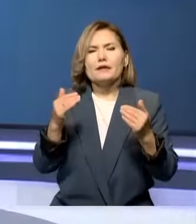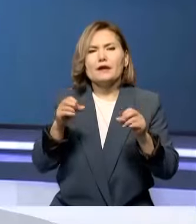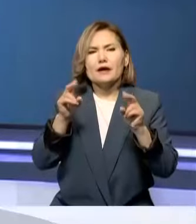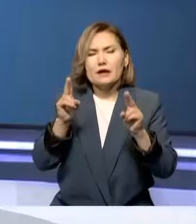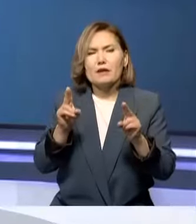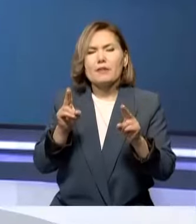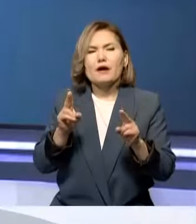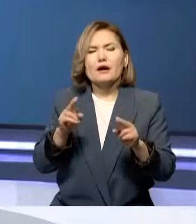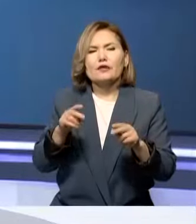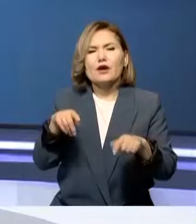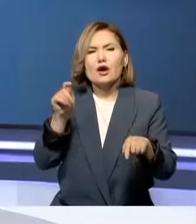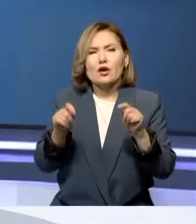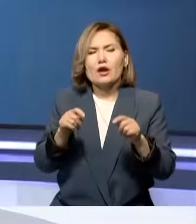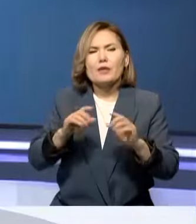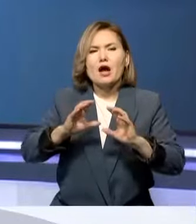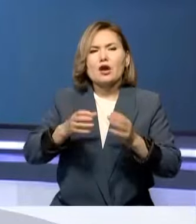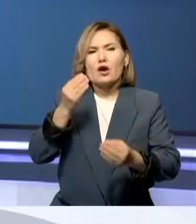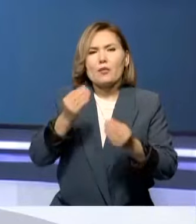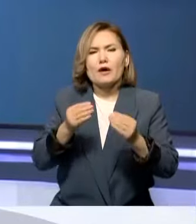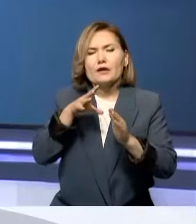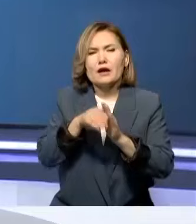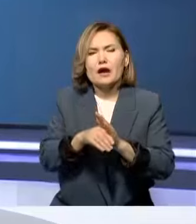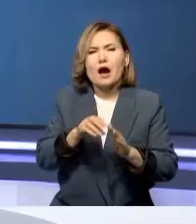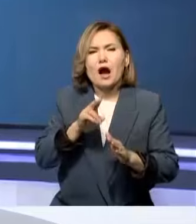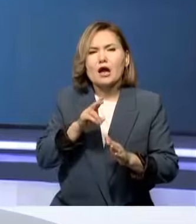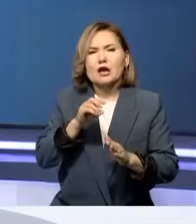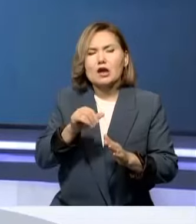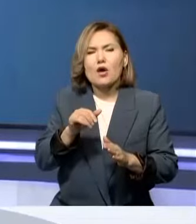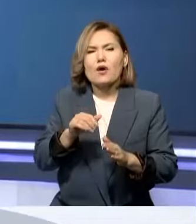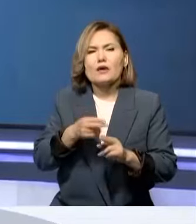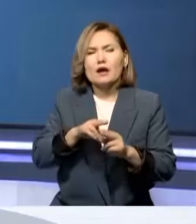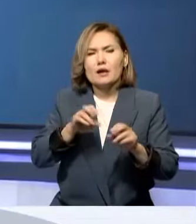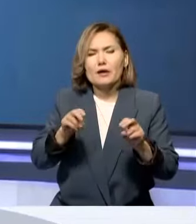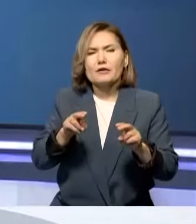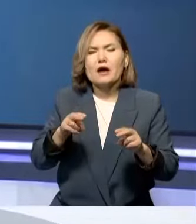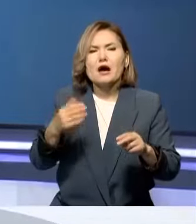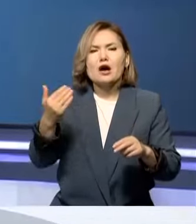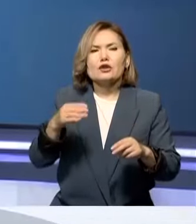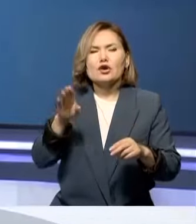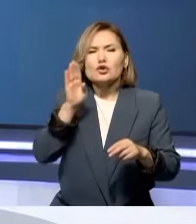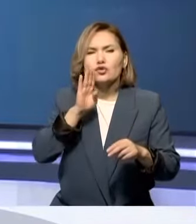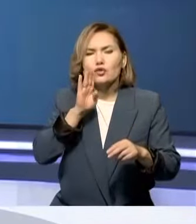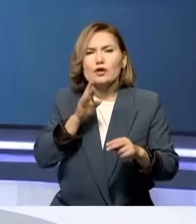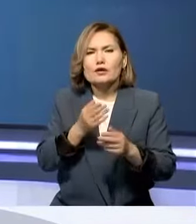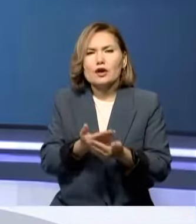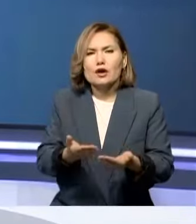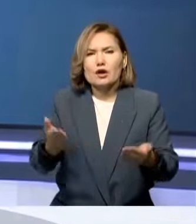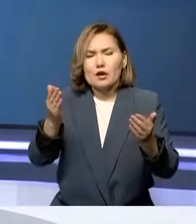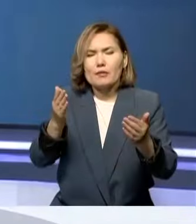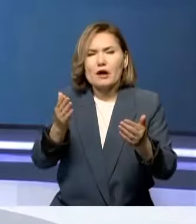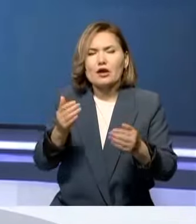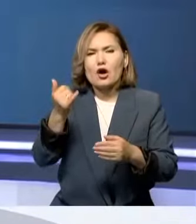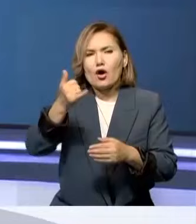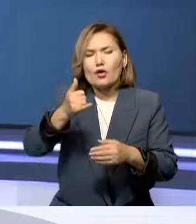аттанды. Олар 5-ші дүниежүзілік көшпенділер ойыны аясында Қаратаудағы Сауысқандық шатқалынан алынған суды тайқазанға құю рәсіміне